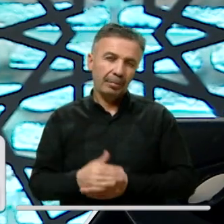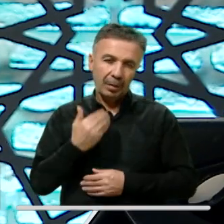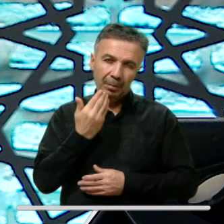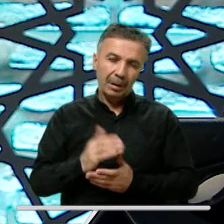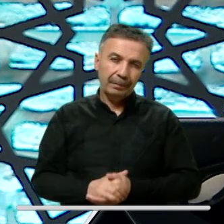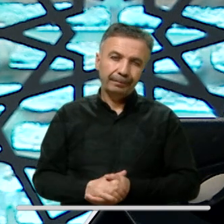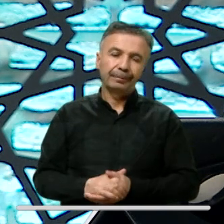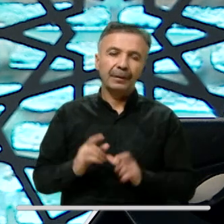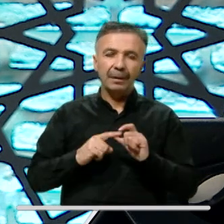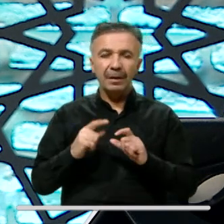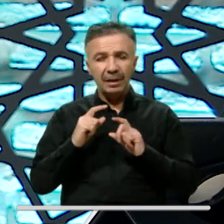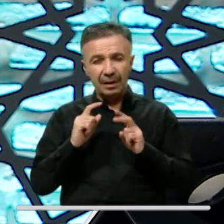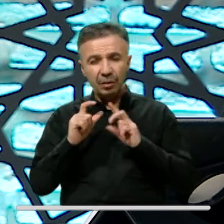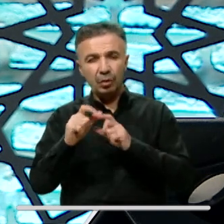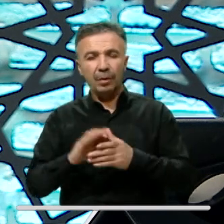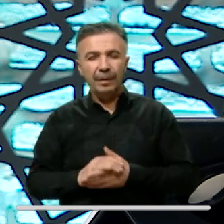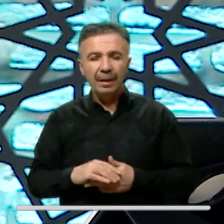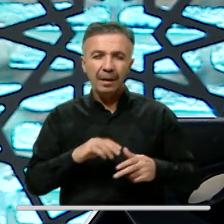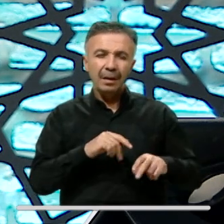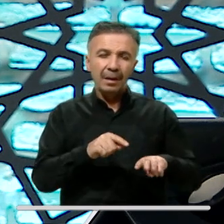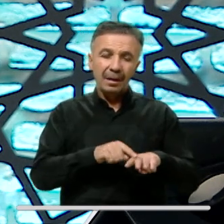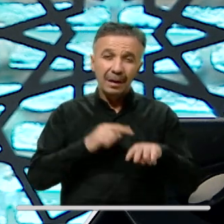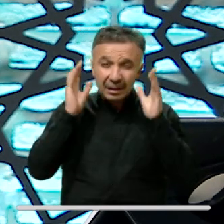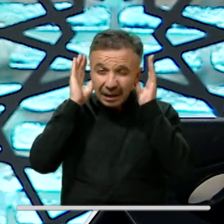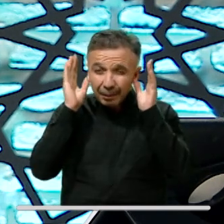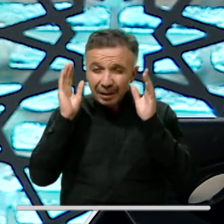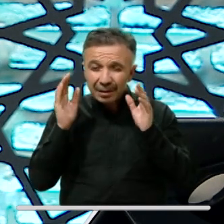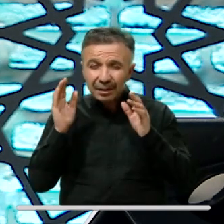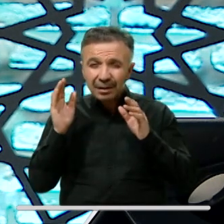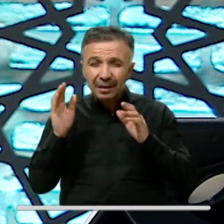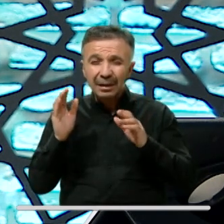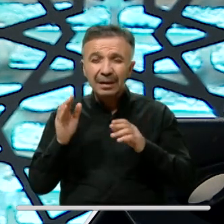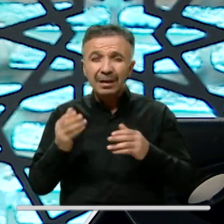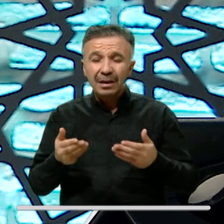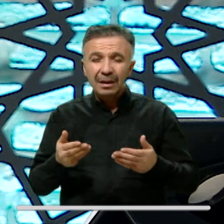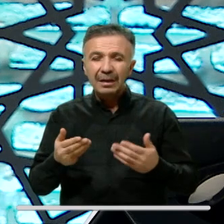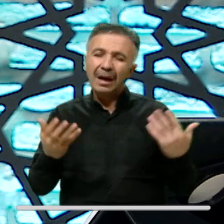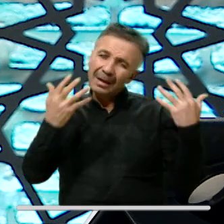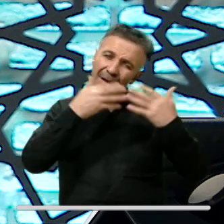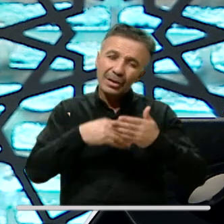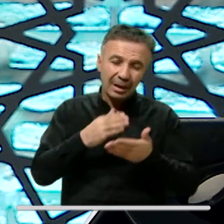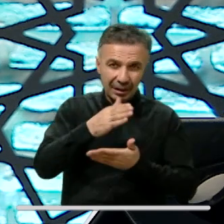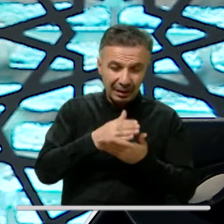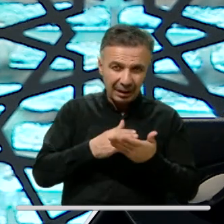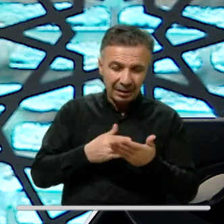Selahattin Bey'in ikinci sorusu da yatsı namazını biraz geç kılıyormuş efendim. Gecenin ilerleyen saatlerinde, hatta imsak vaktine yakın. Sonunda da teheccüd